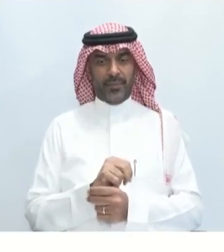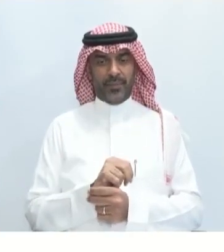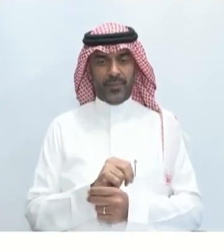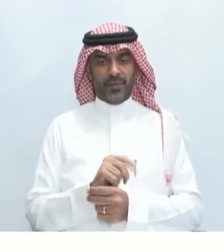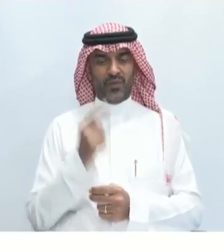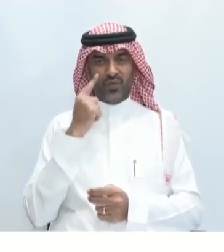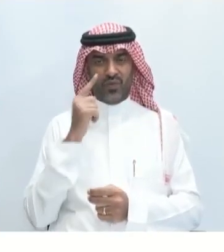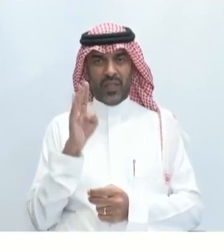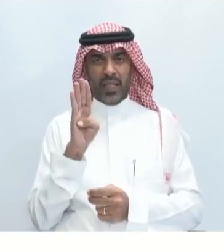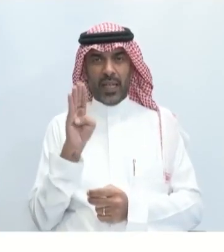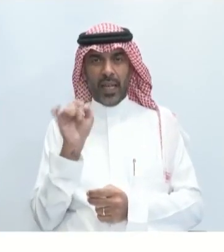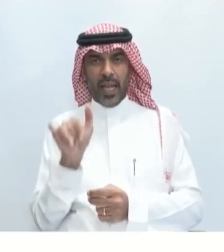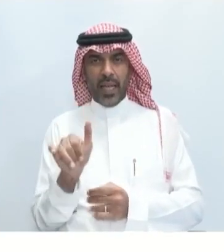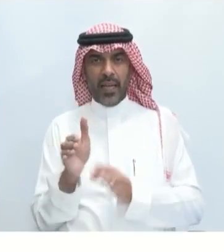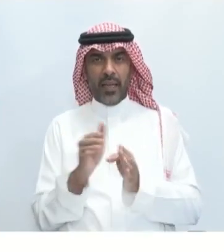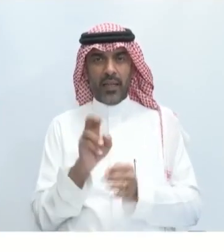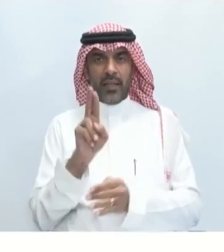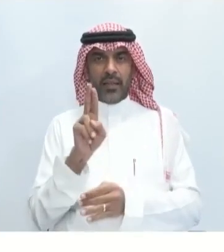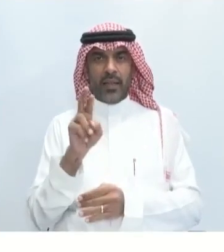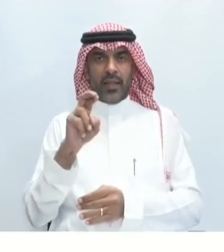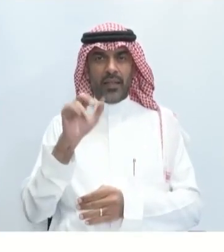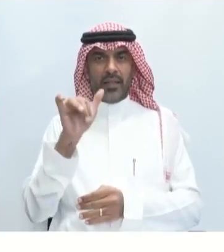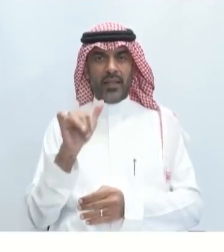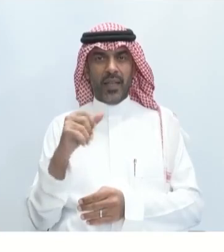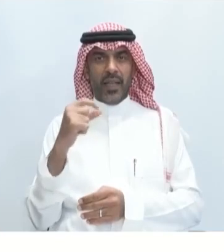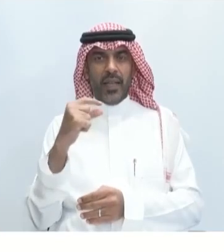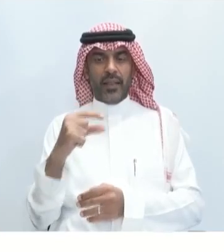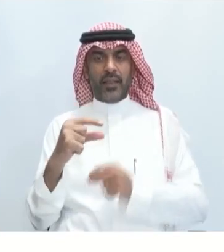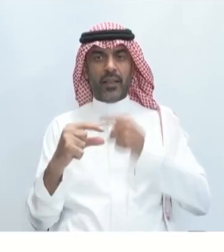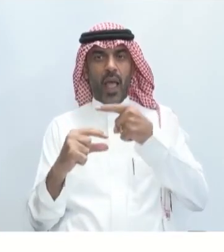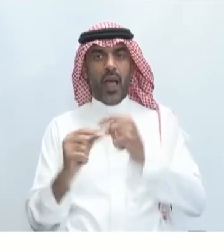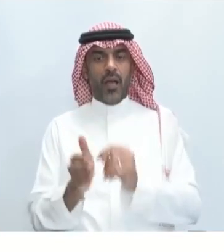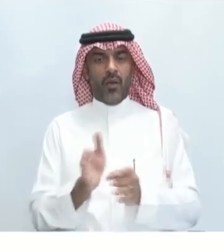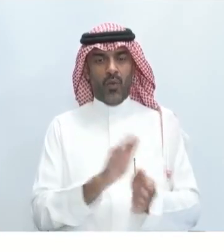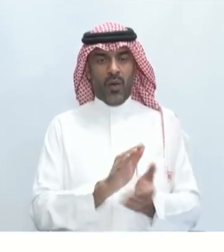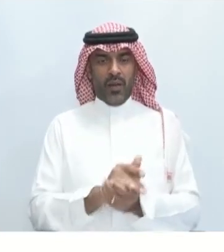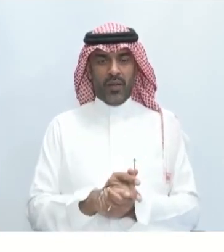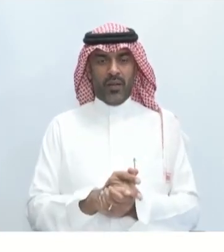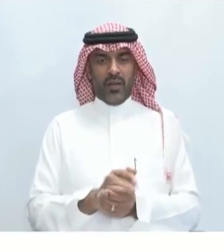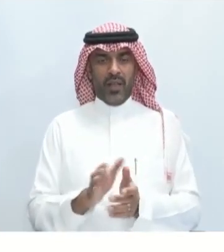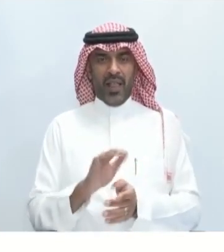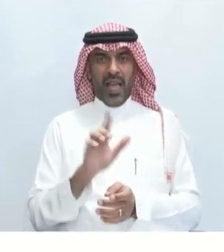ابتسم كي تزيد محبتك عند الناس